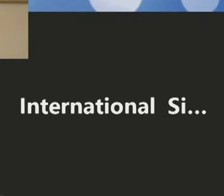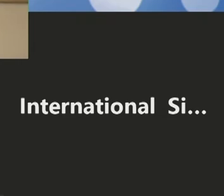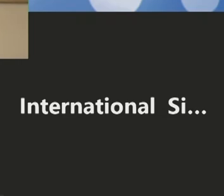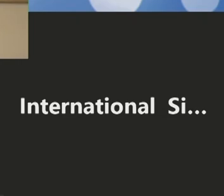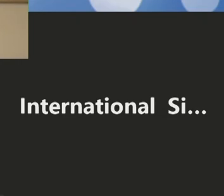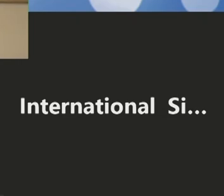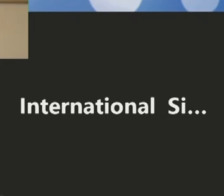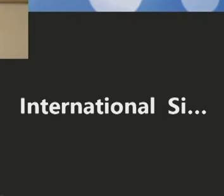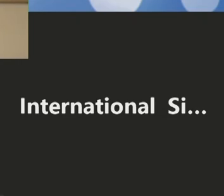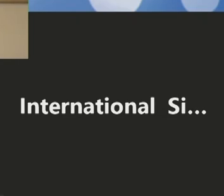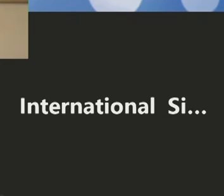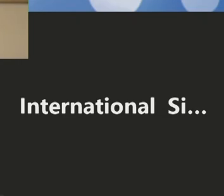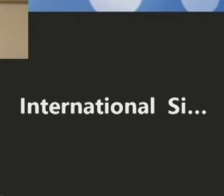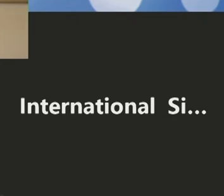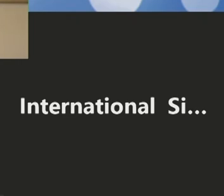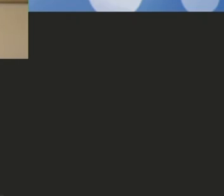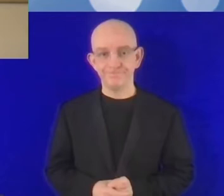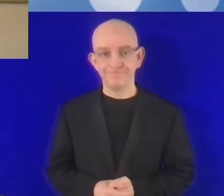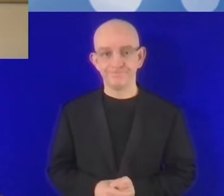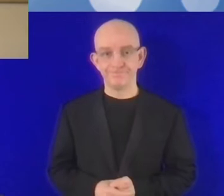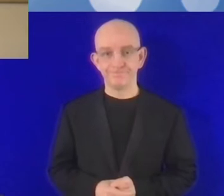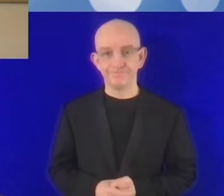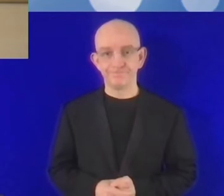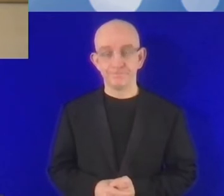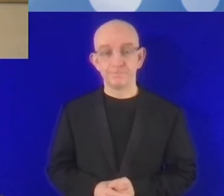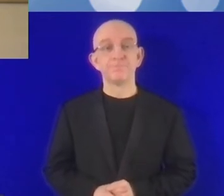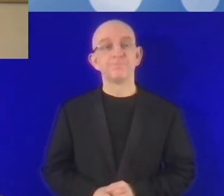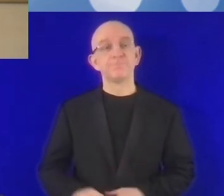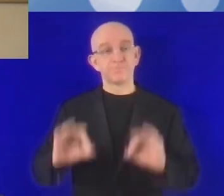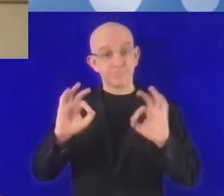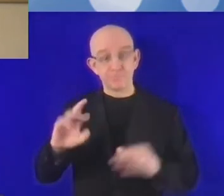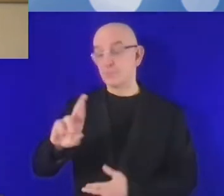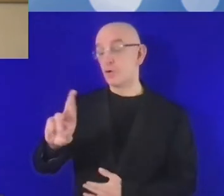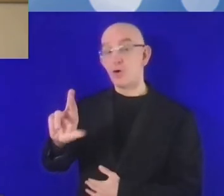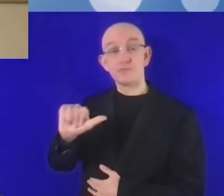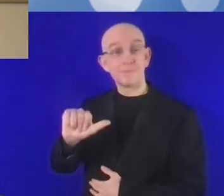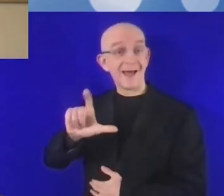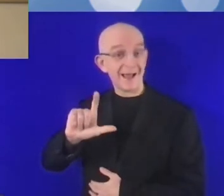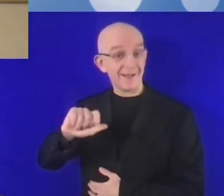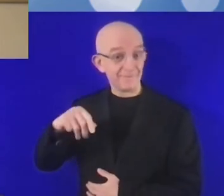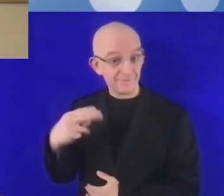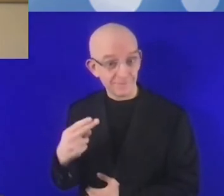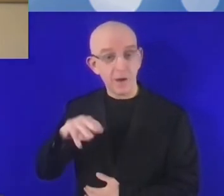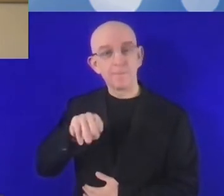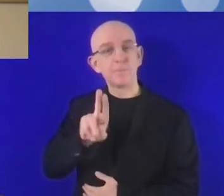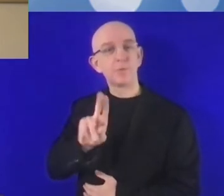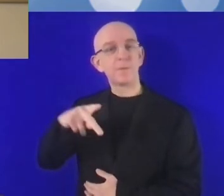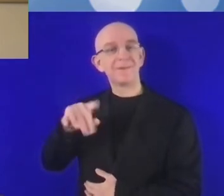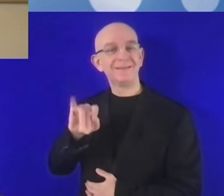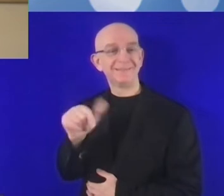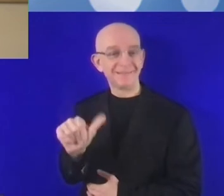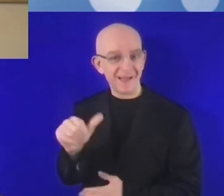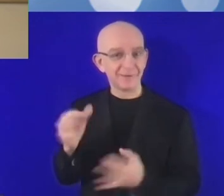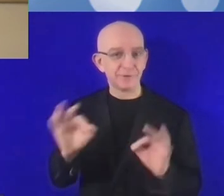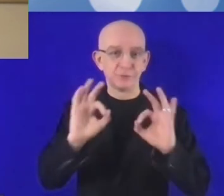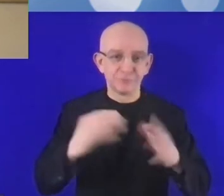Je vous parle de Johannesburg, de l'Afrique du Sud. J'aimerais souhaiter la bienvenue à tous les